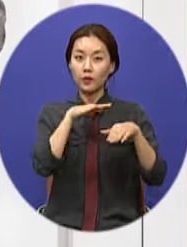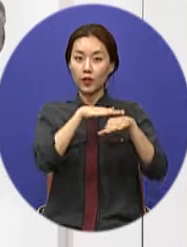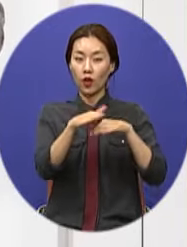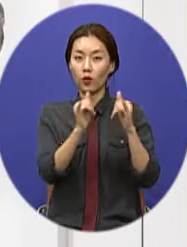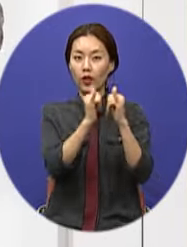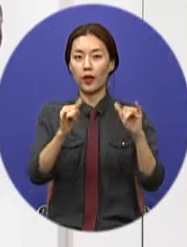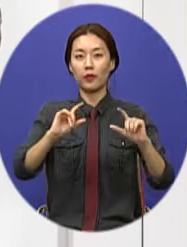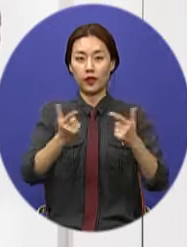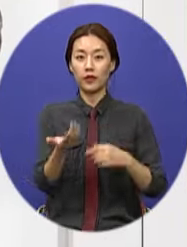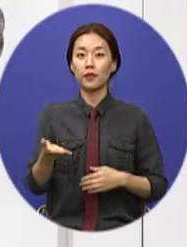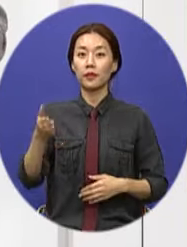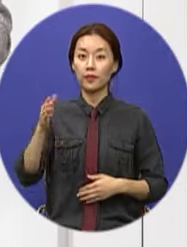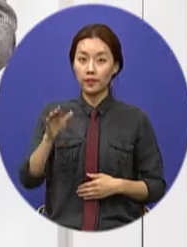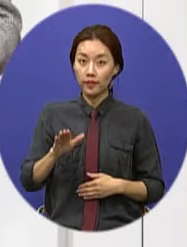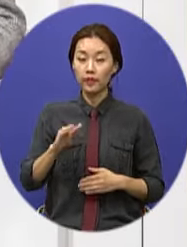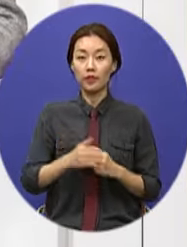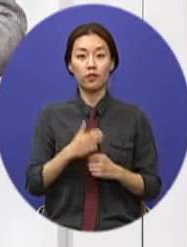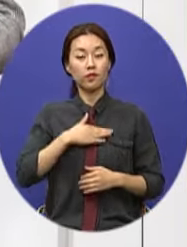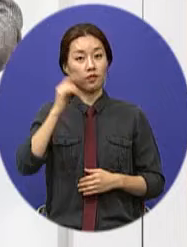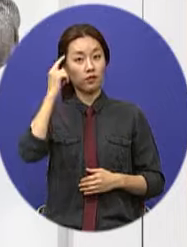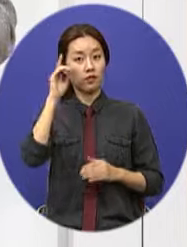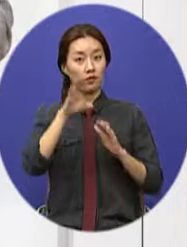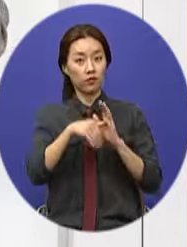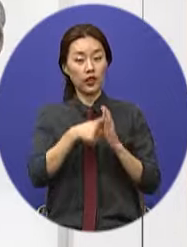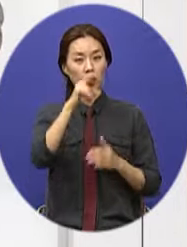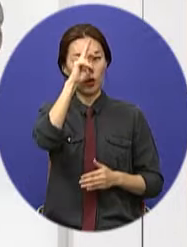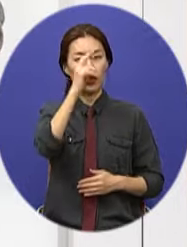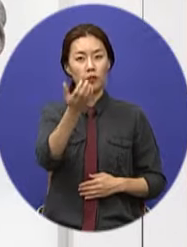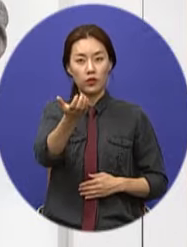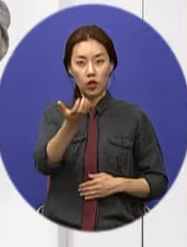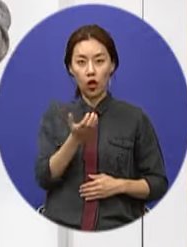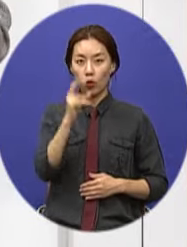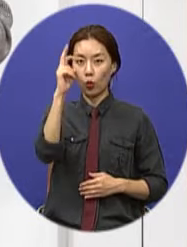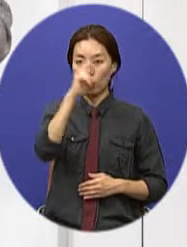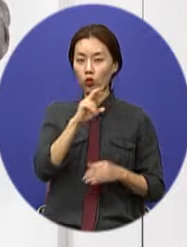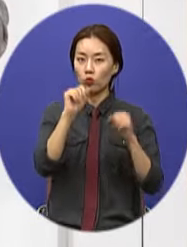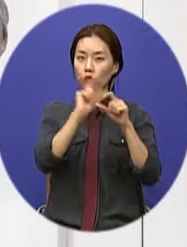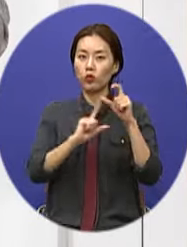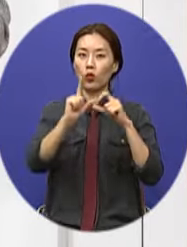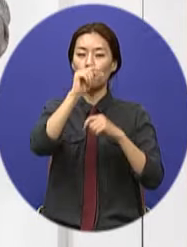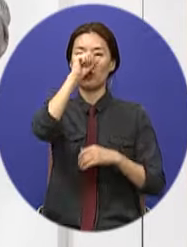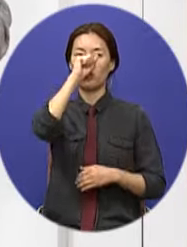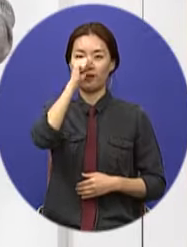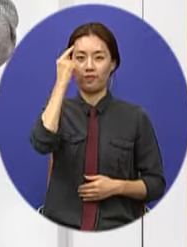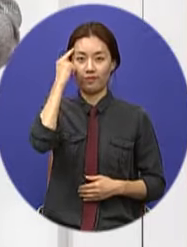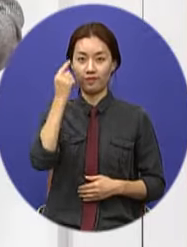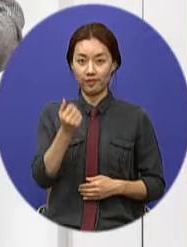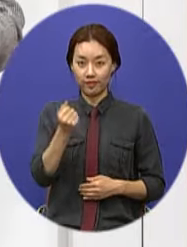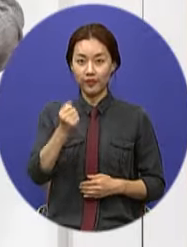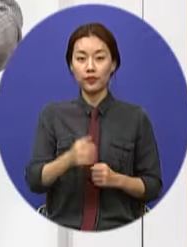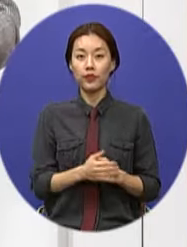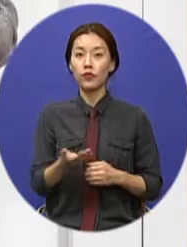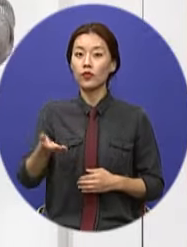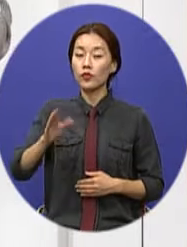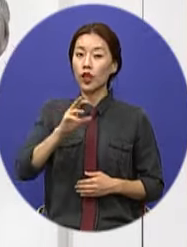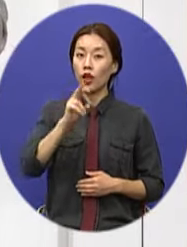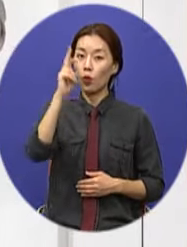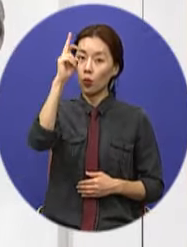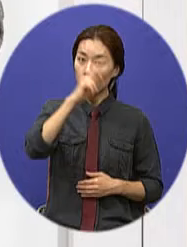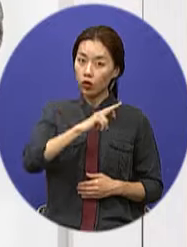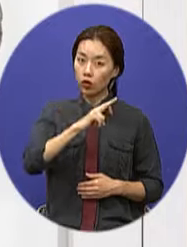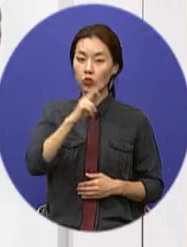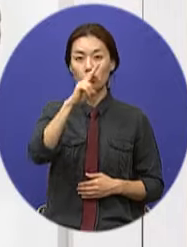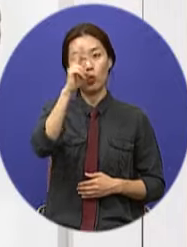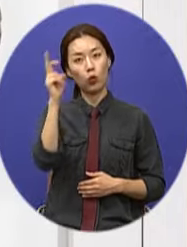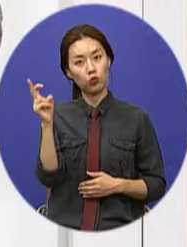인간은 아니지만 네. 그래도 점심때가 되기 전에 하는 이 오전 운동이 굉장히 좋다고 생각을 하거든요. 네. 근데 이 오전에 하는